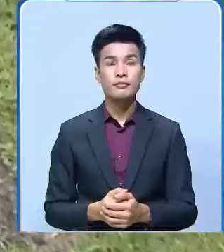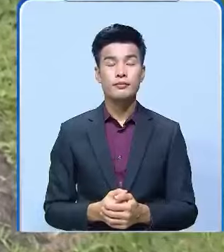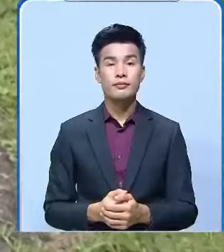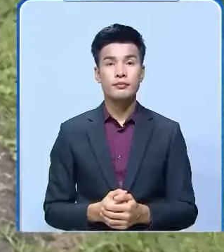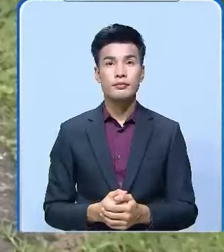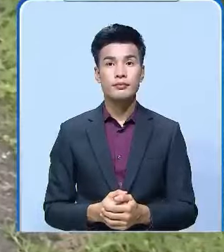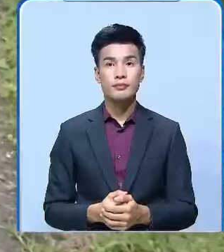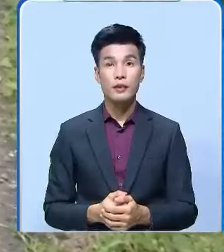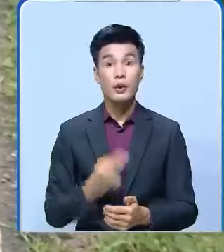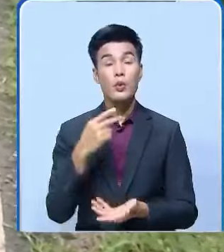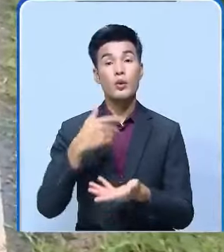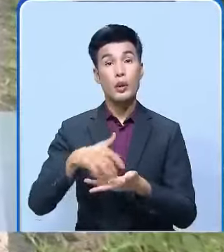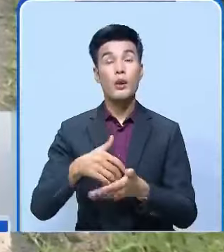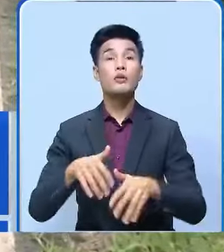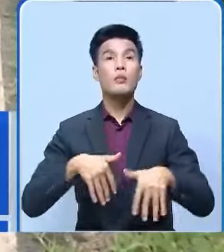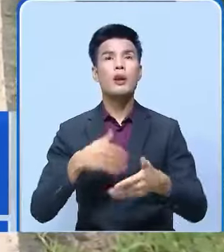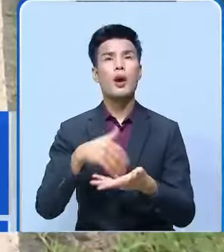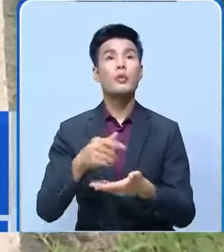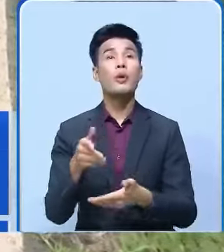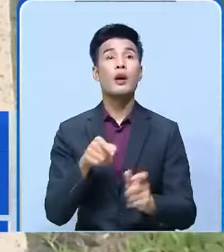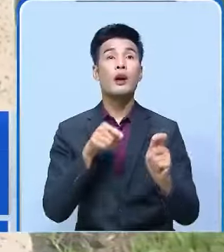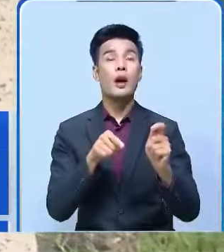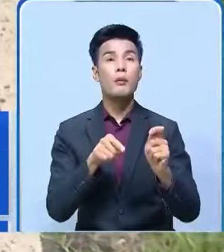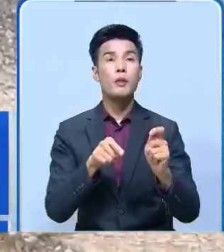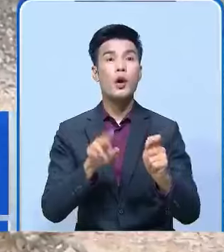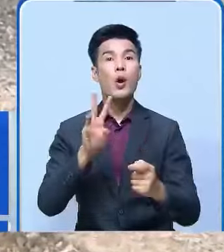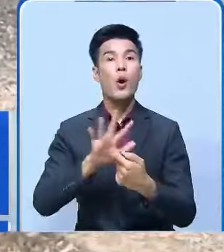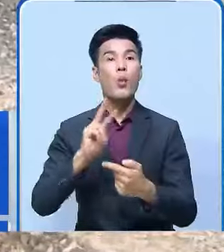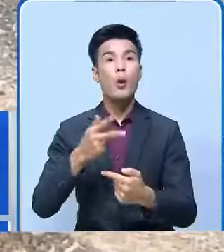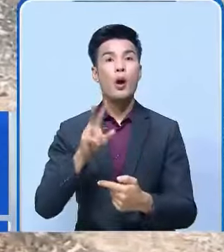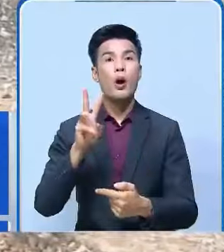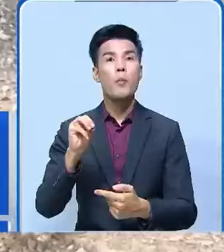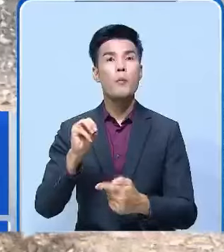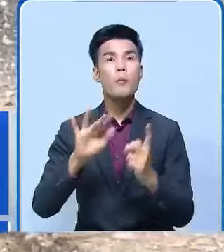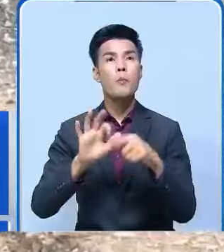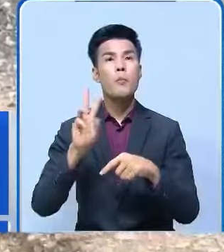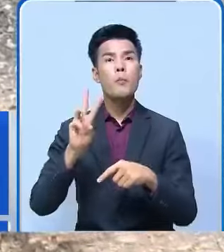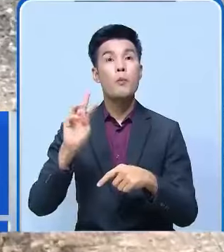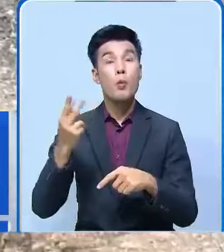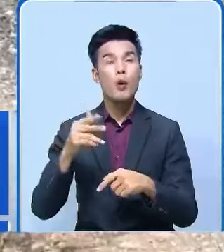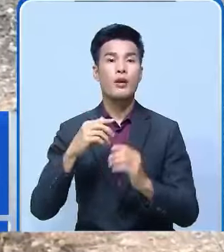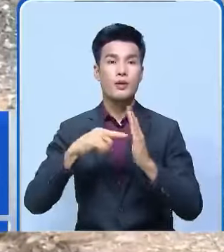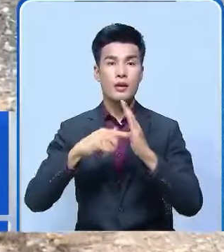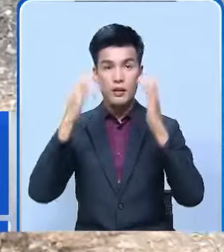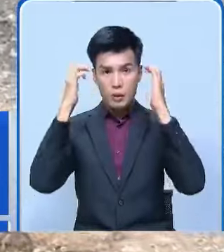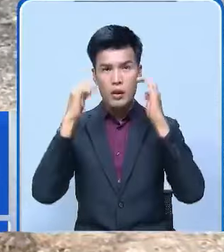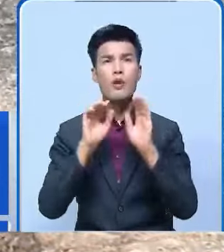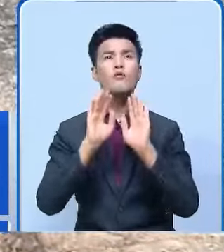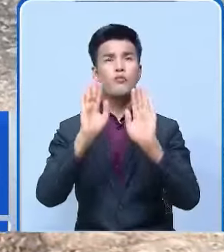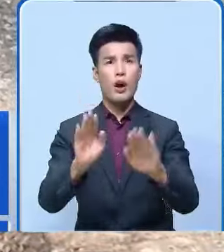นี่เป็นเสียงสะท้อนของชาวบ้านในตำบลคำพรานอำเภอวังม่วงจังหวัดสระบุรีฝากมาถึงทีมงานทำถึง